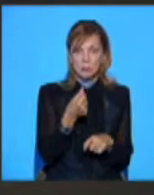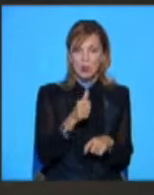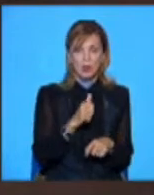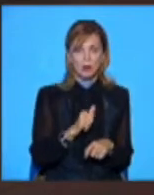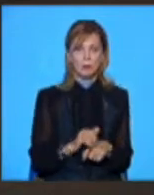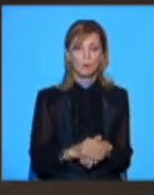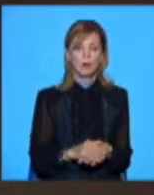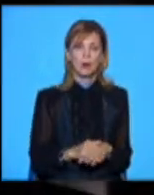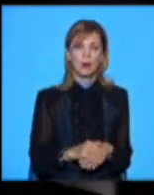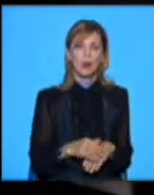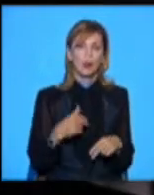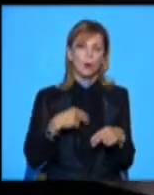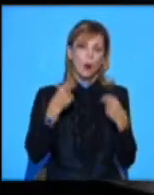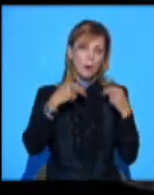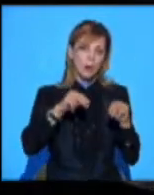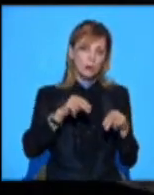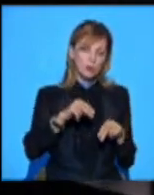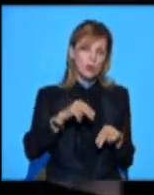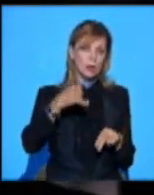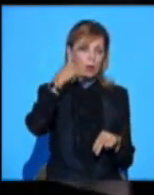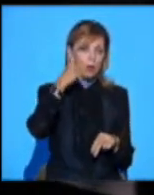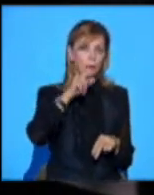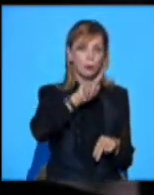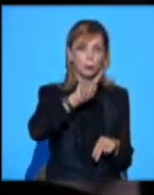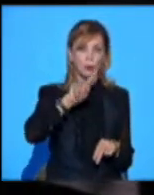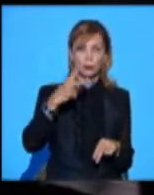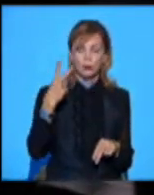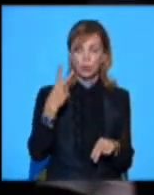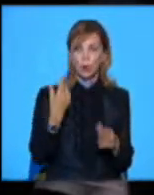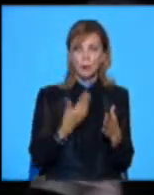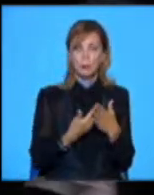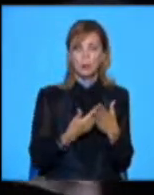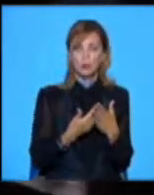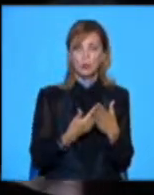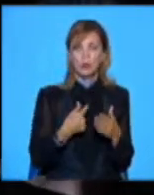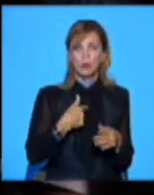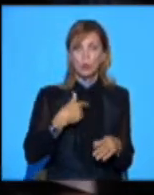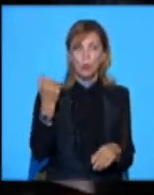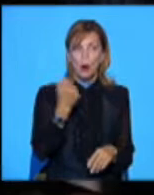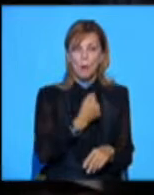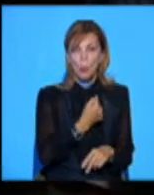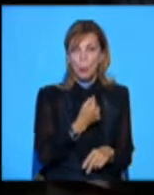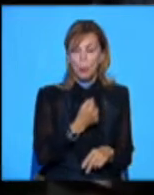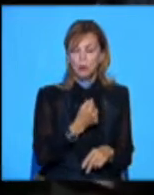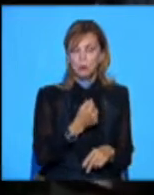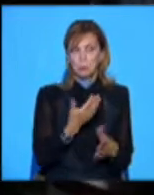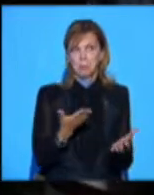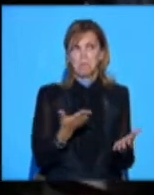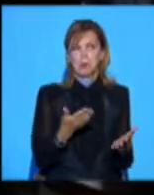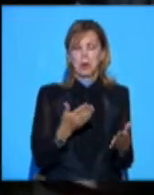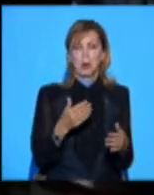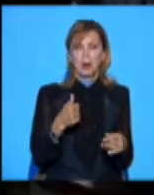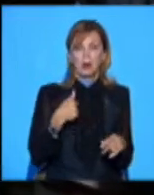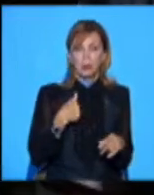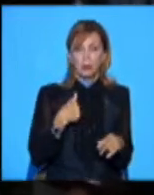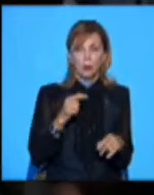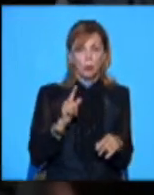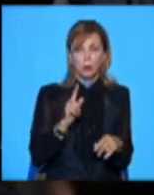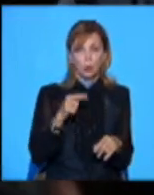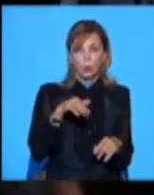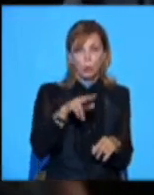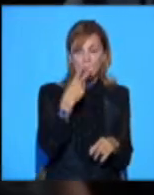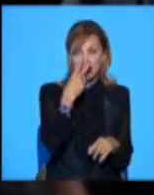Dă telefon la 112 că eu am omorât-o pe Lili sau nu știu. Iulia. Și femeia asta a zis, eu nu merg să